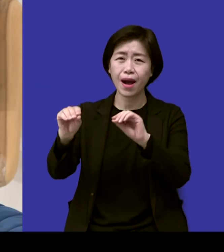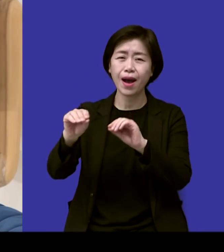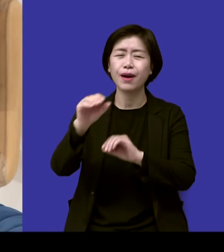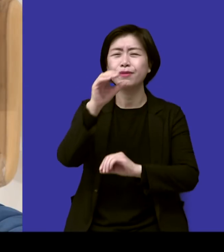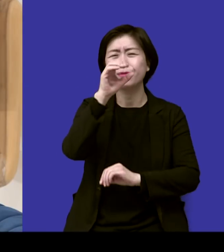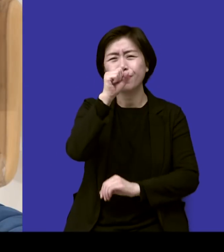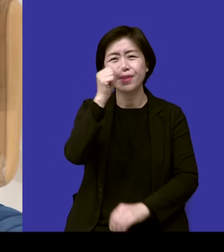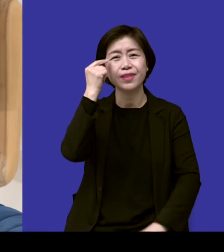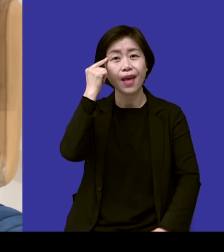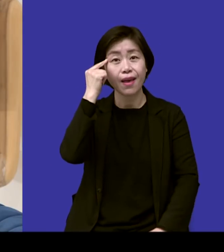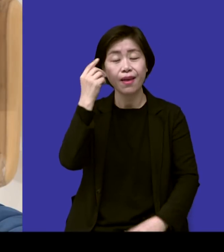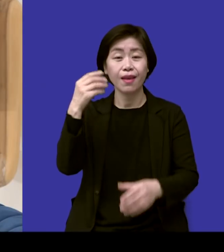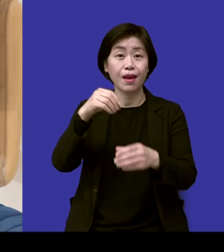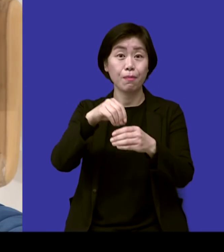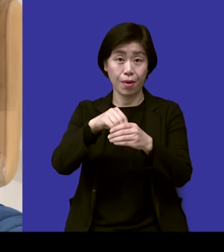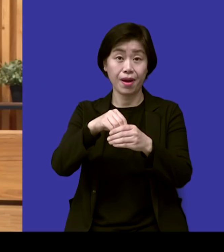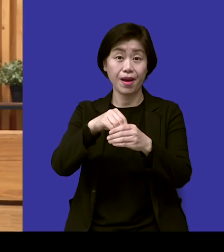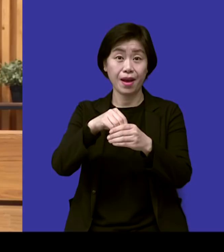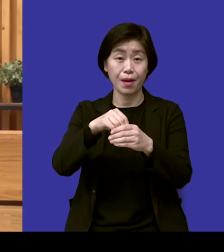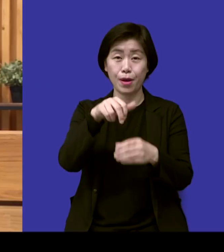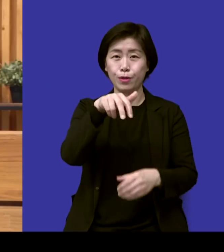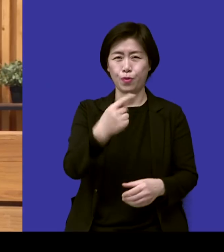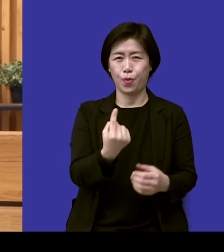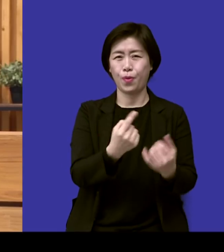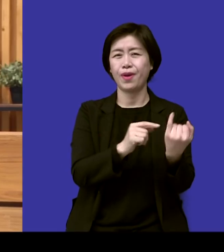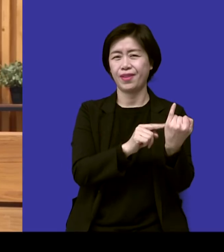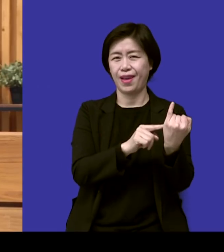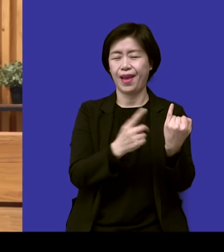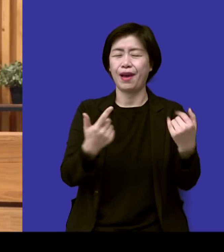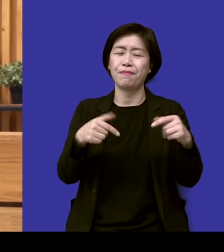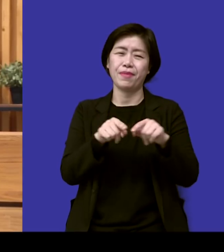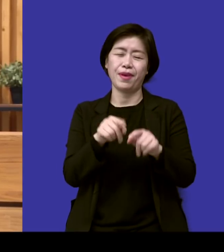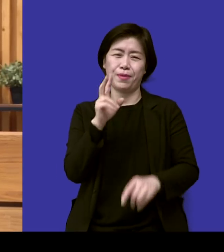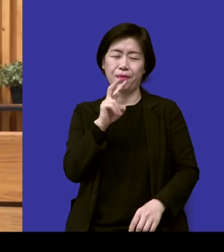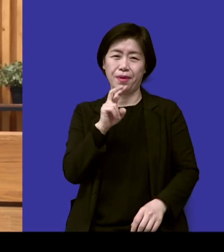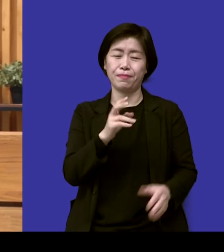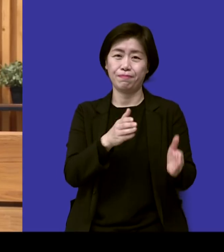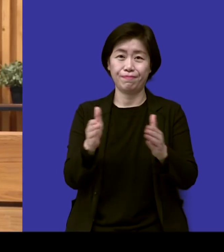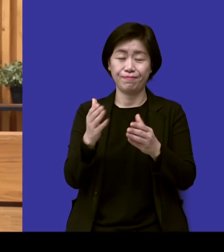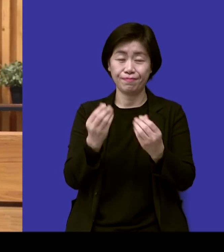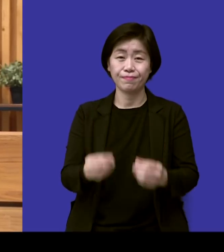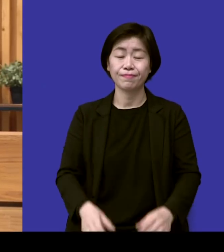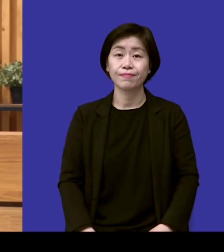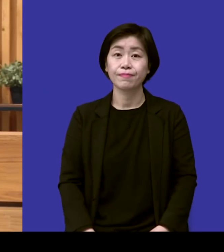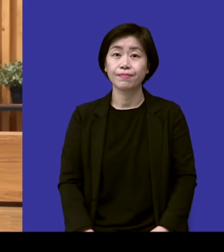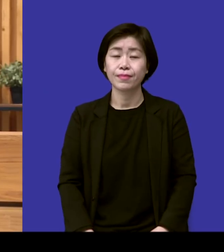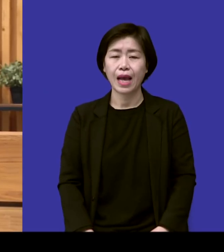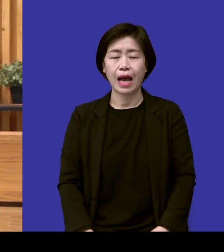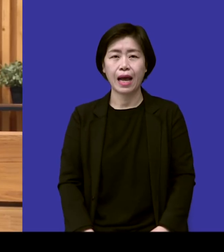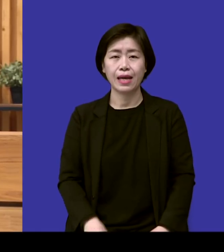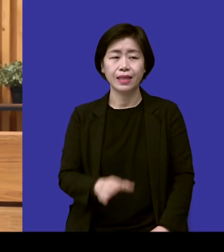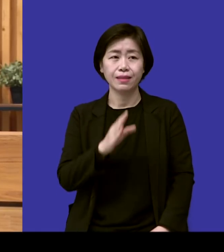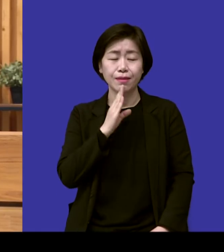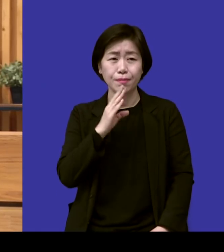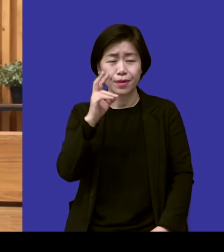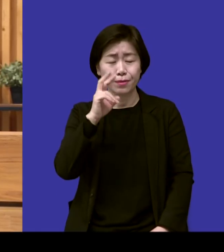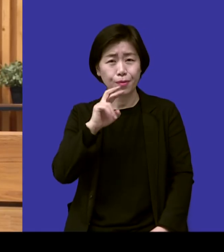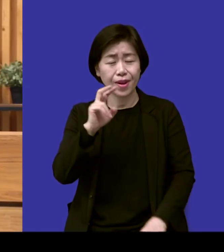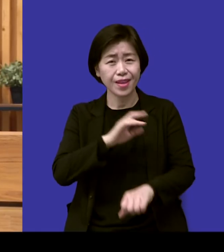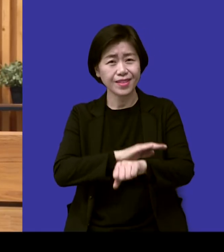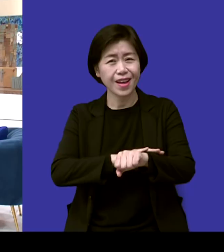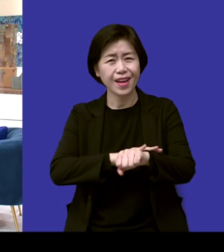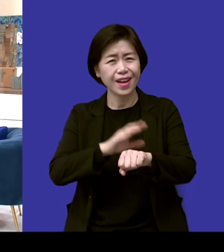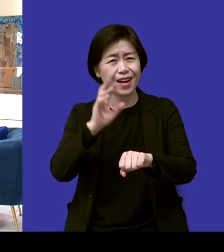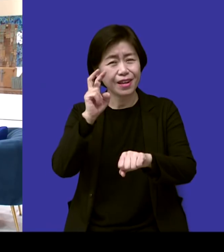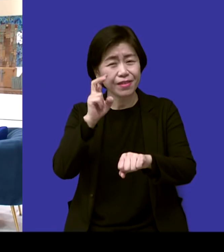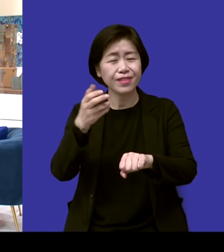의미로 지금 조혜린 집사님이랑 듀엣 활동을 하고 있어요. 아니, 진심을 담아서 좋은 메시지인 건 아는데 이상하게 조혜련 집사가 딱 등장하는 순간 왜 웃음이 이렇게